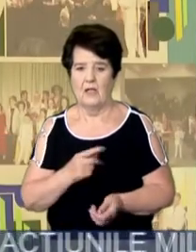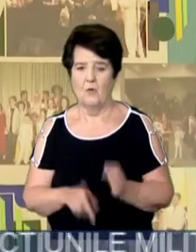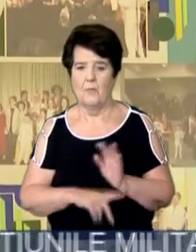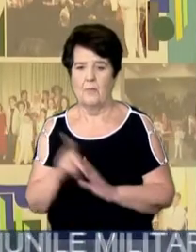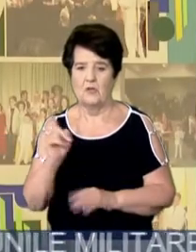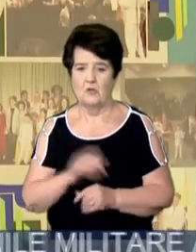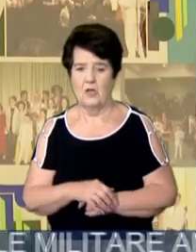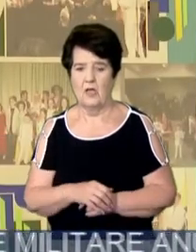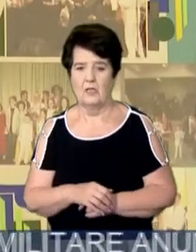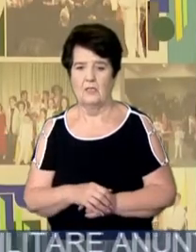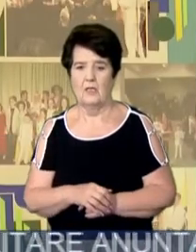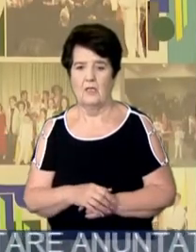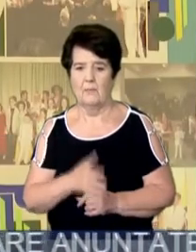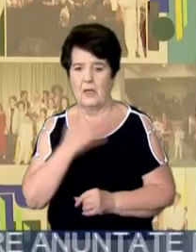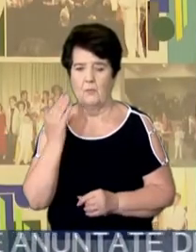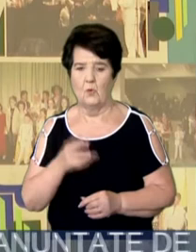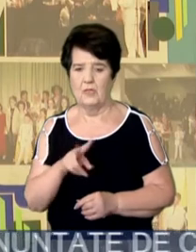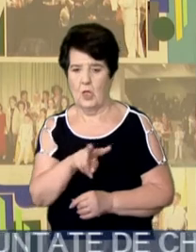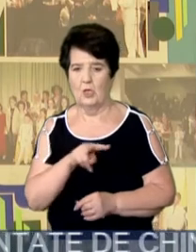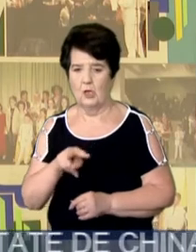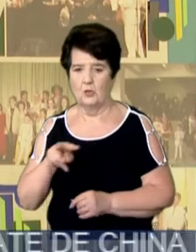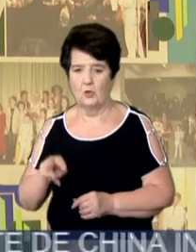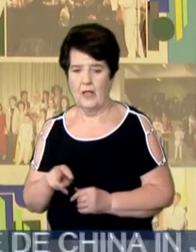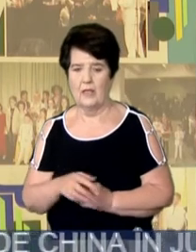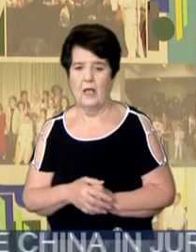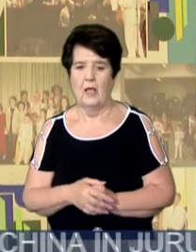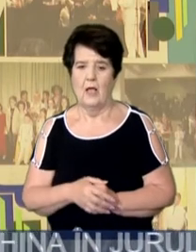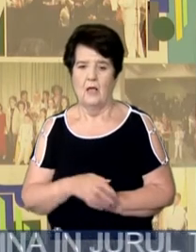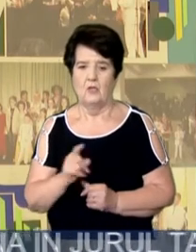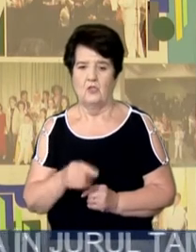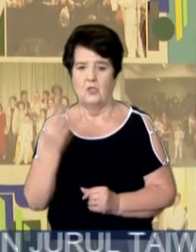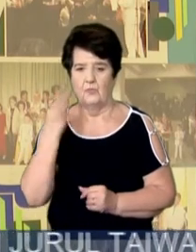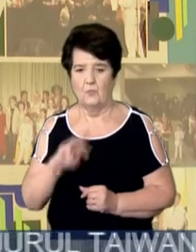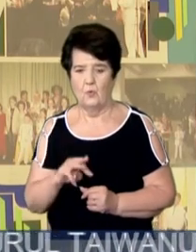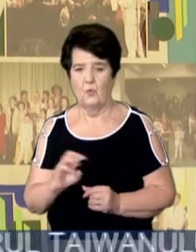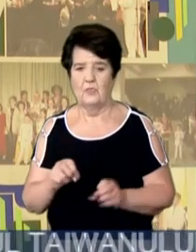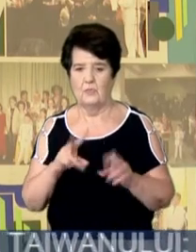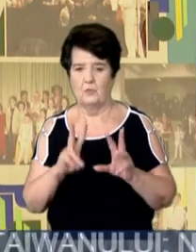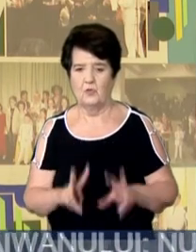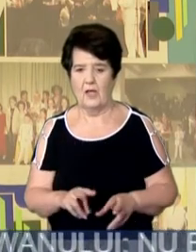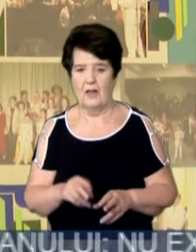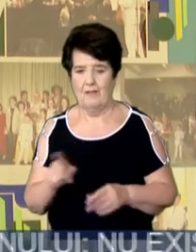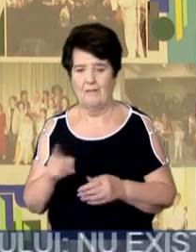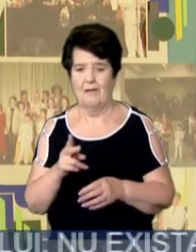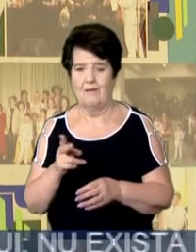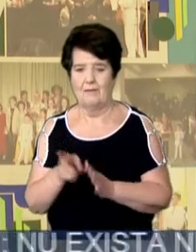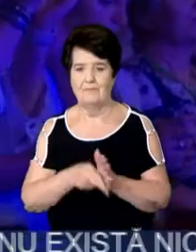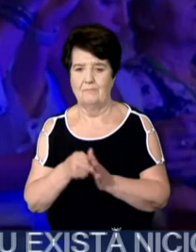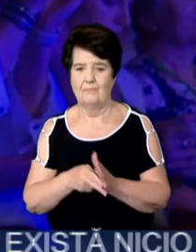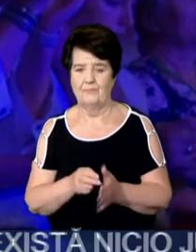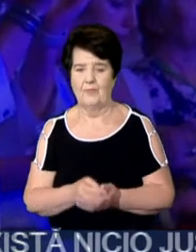să reabilităm mai multe tronsoane și avem în plan în mod special reabilitarea tronsonului